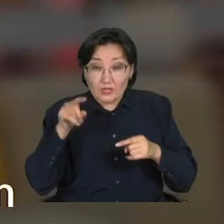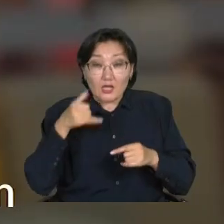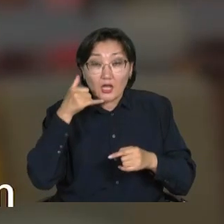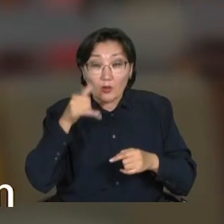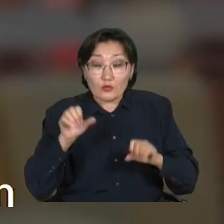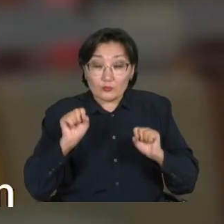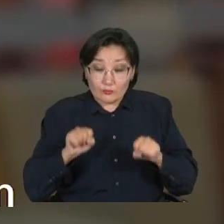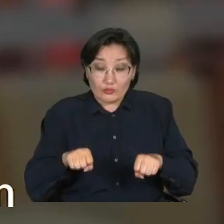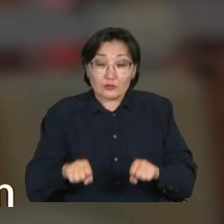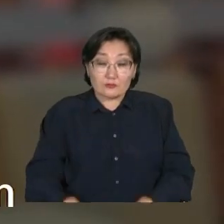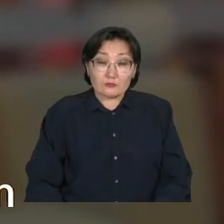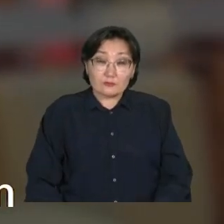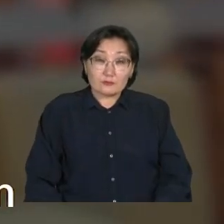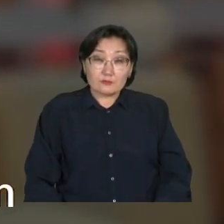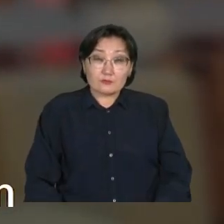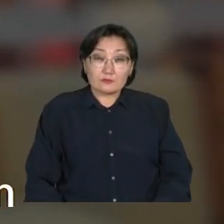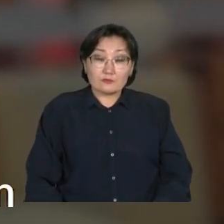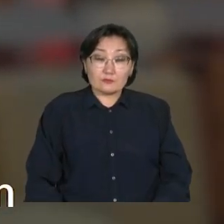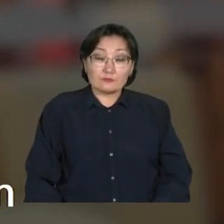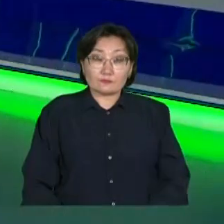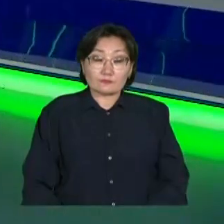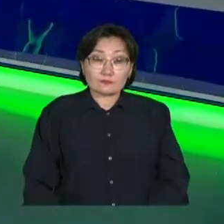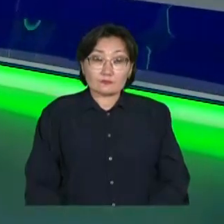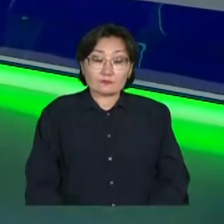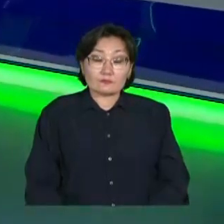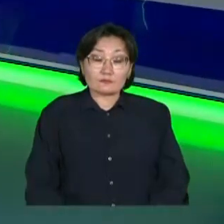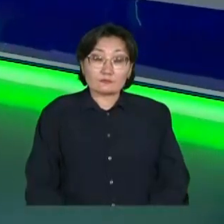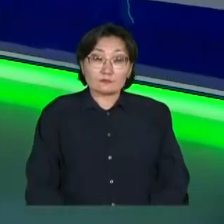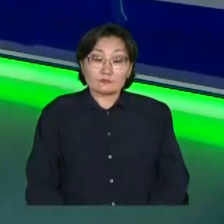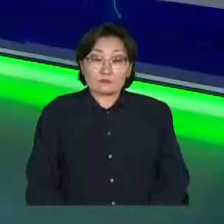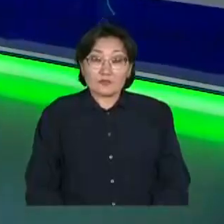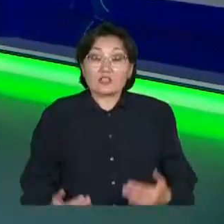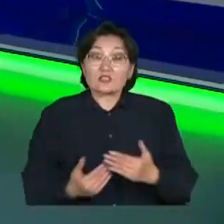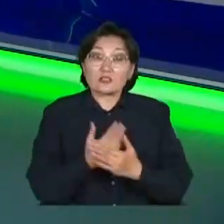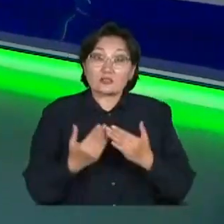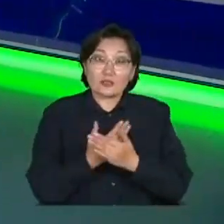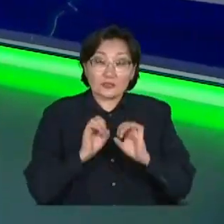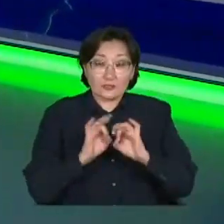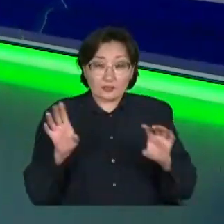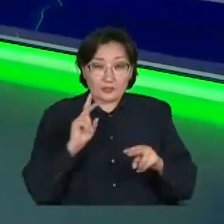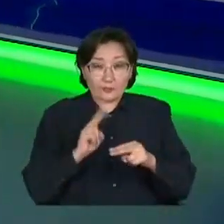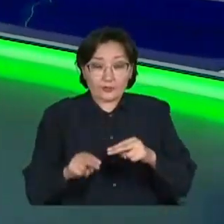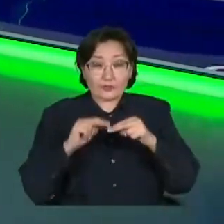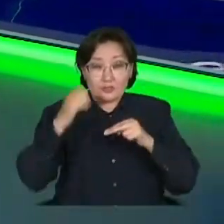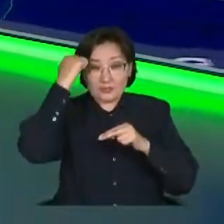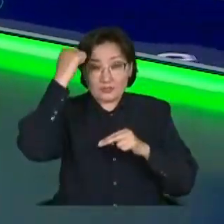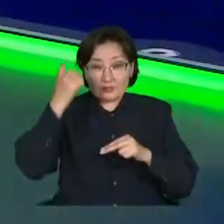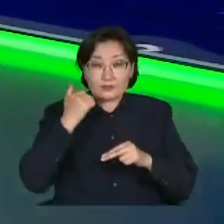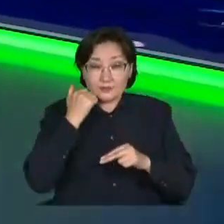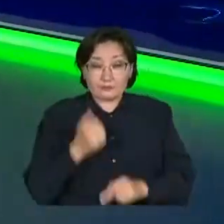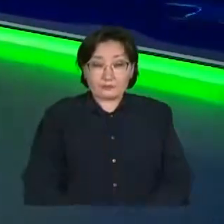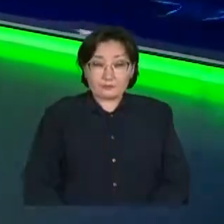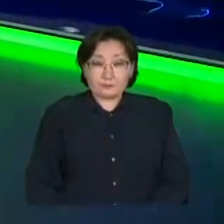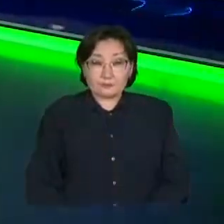нөмірге өтінім жібере алады. Осымен бүгінге айтарымыз тәмәм, аман сау болыңыздар.